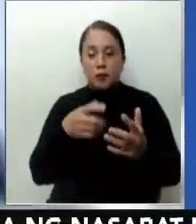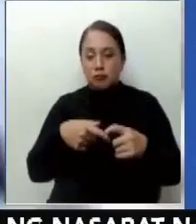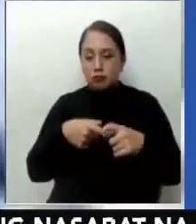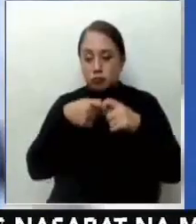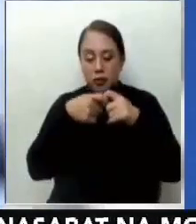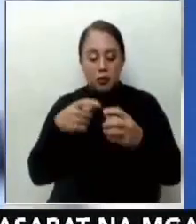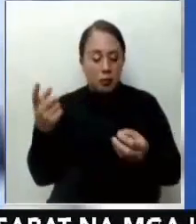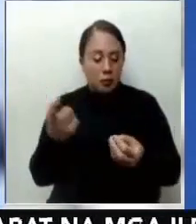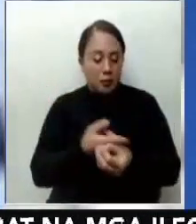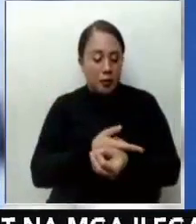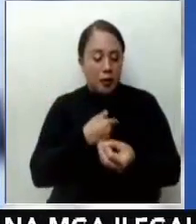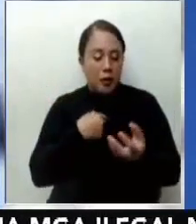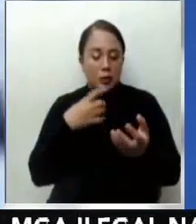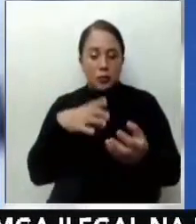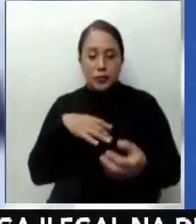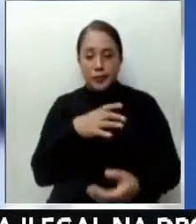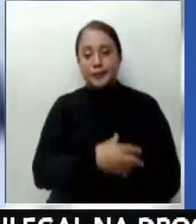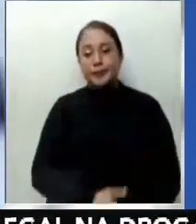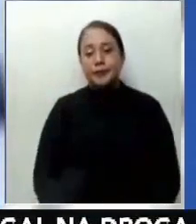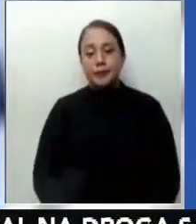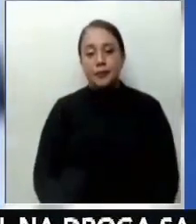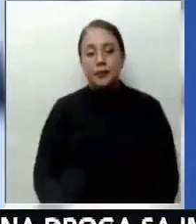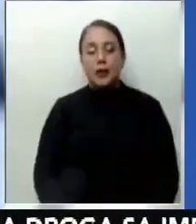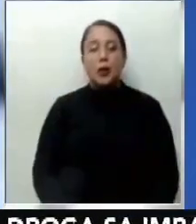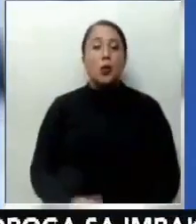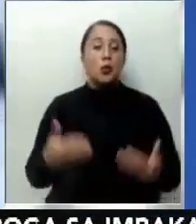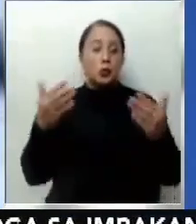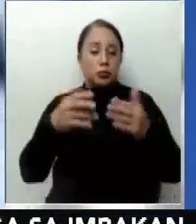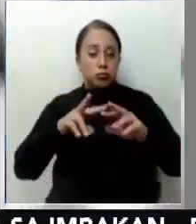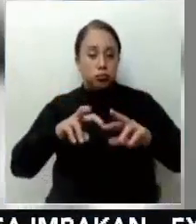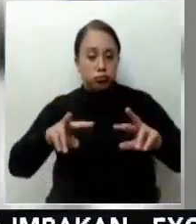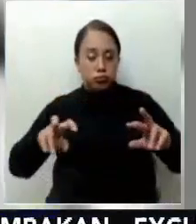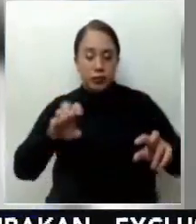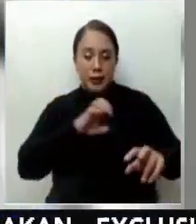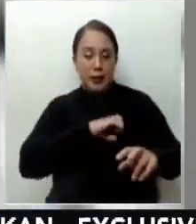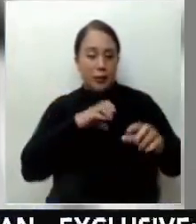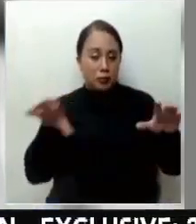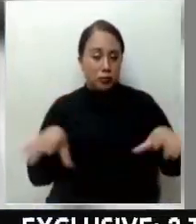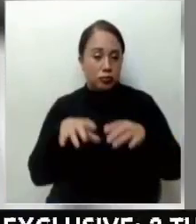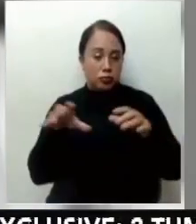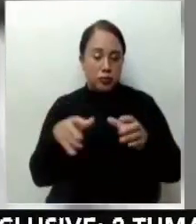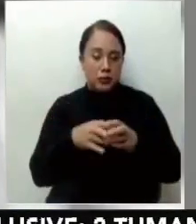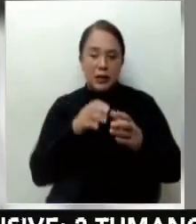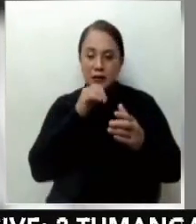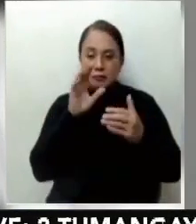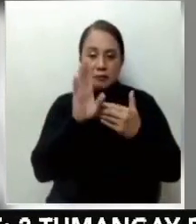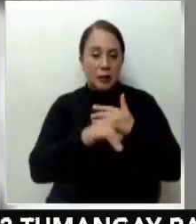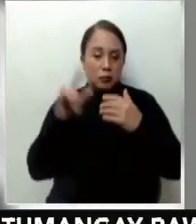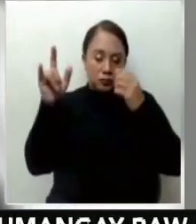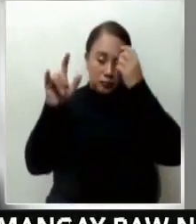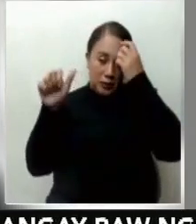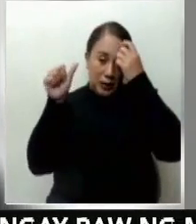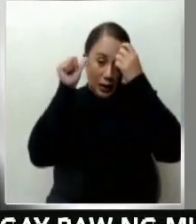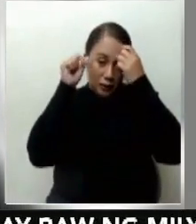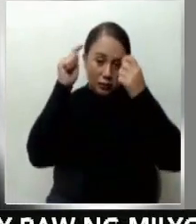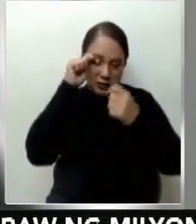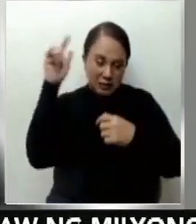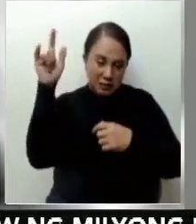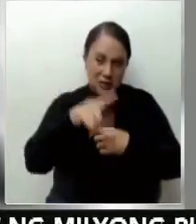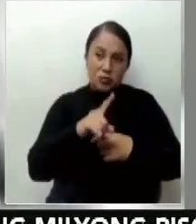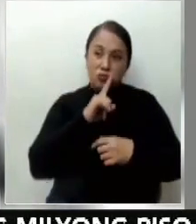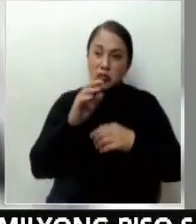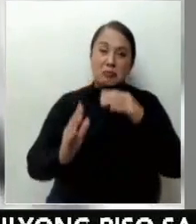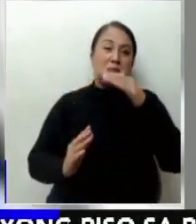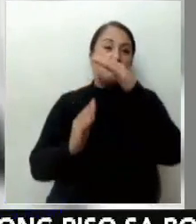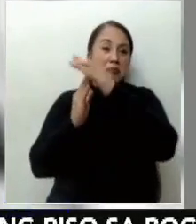isang kongresista sumentro ang imbestigasyon ng ethics committee sa hindi pagbalik sa bansa ni tevez kahit napaso na ang travel authority